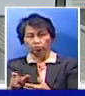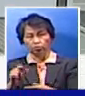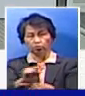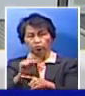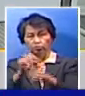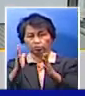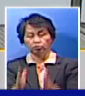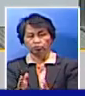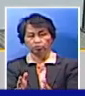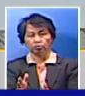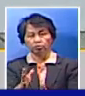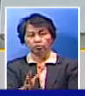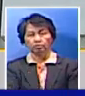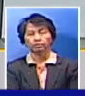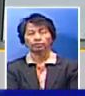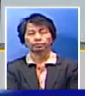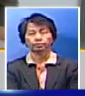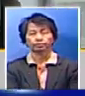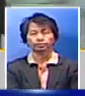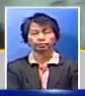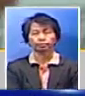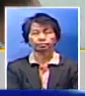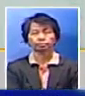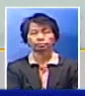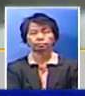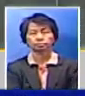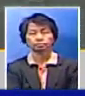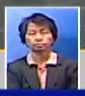MRT, Debra Gemma Agam. Ikuti kisahnya.